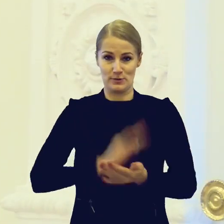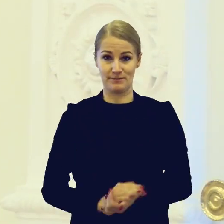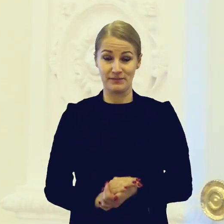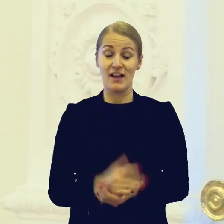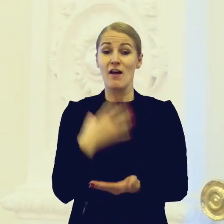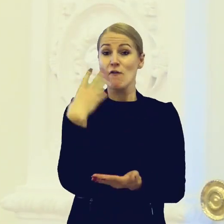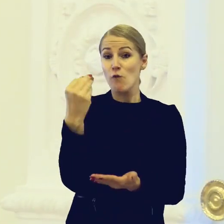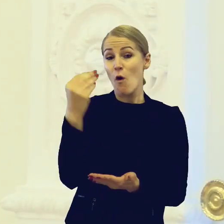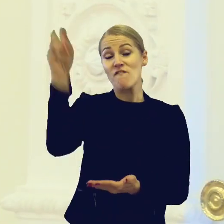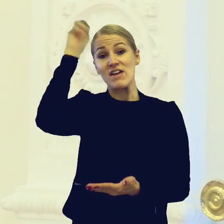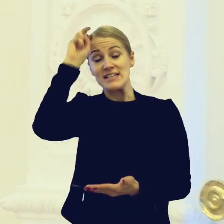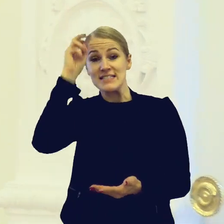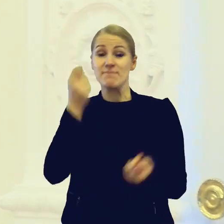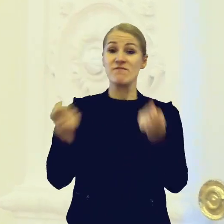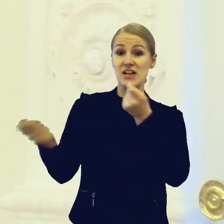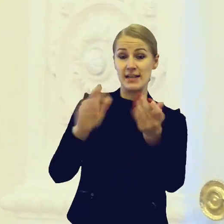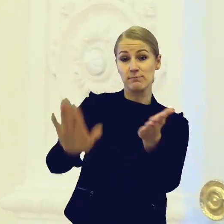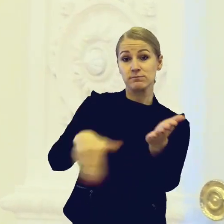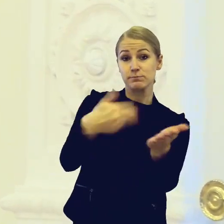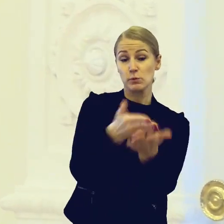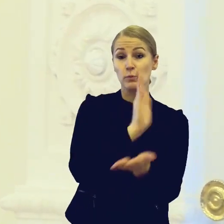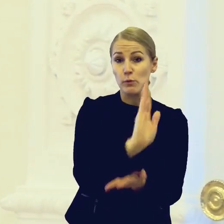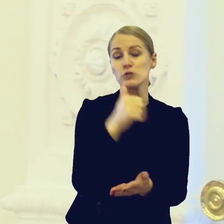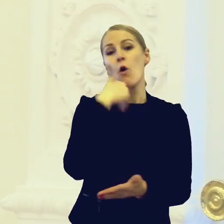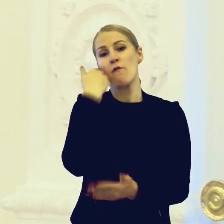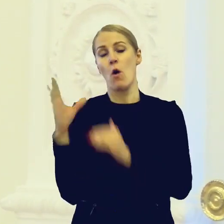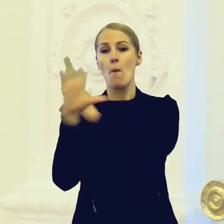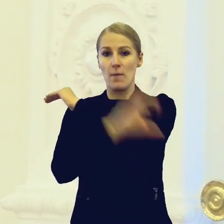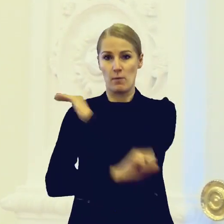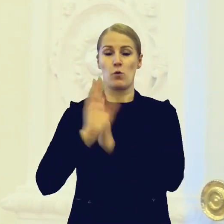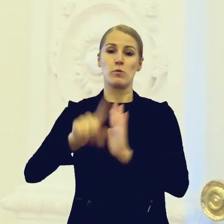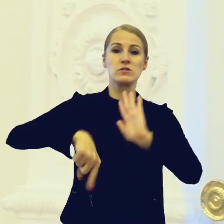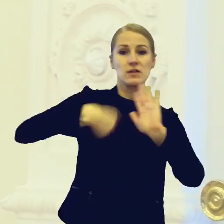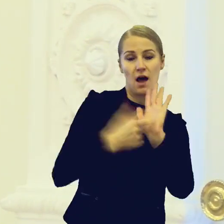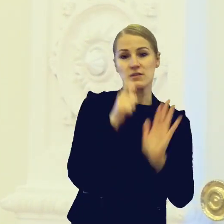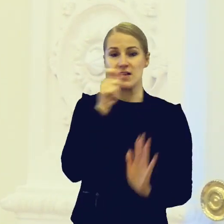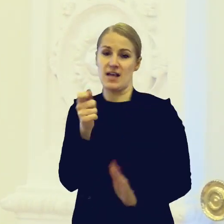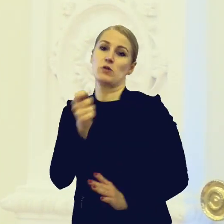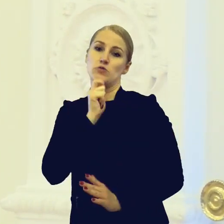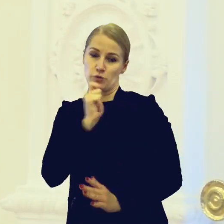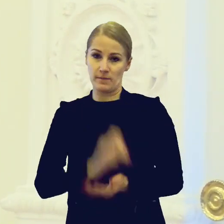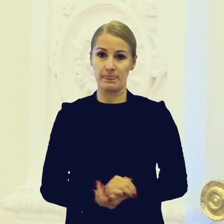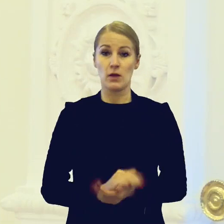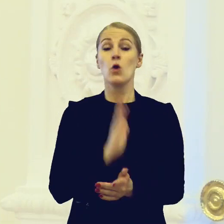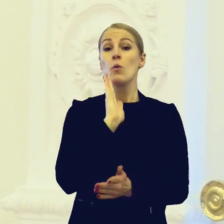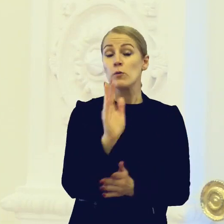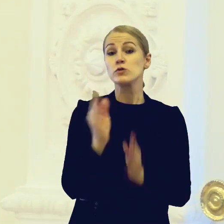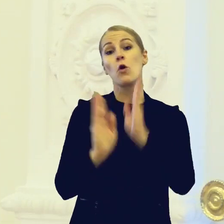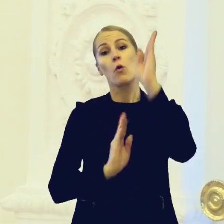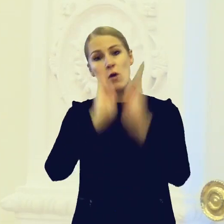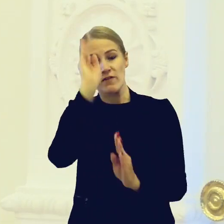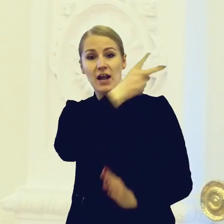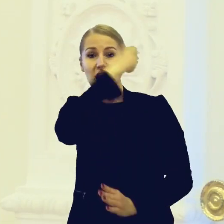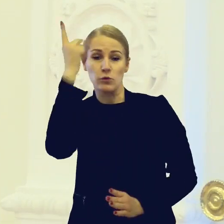savo pasisakymais, o vėliau atsakys į žiniasklaidos klausimus. Primenu, kad spaudos konferencija vyks lietuvių ir anglų kalbomis